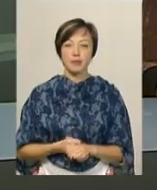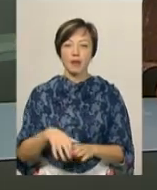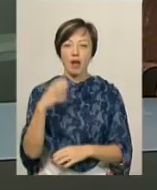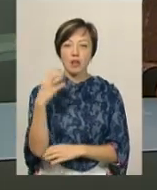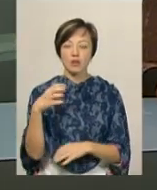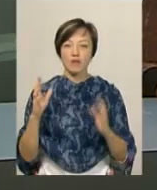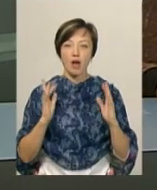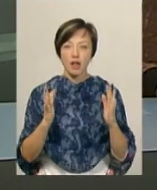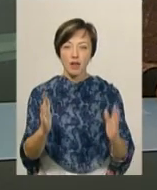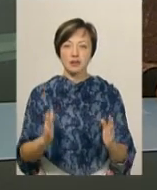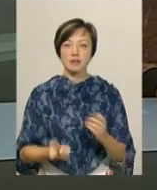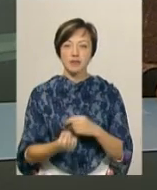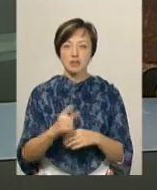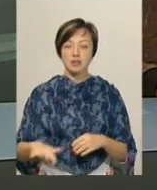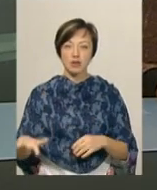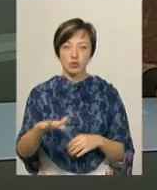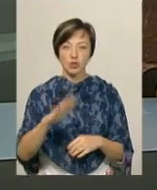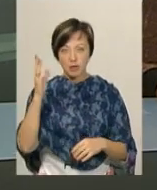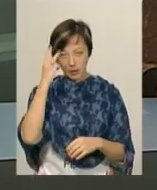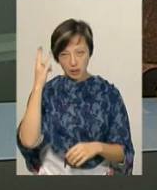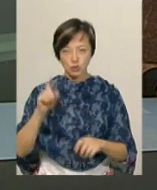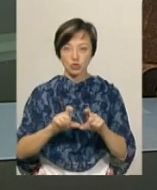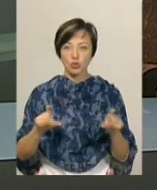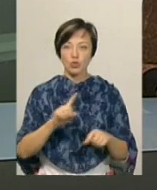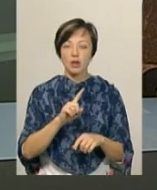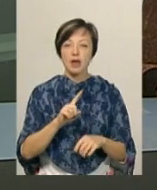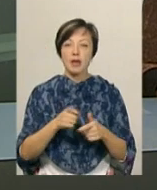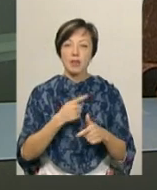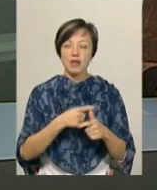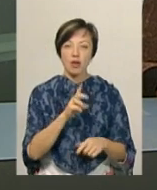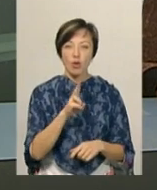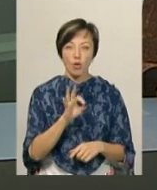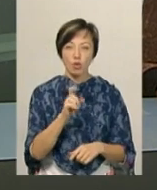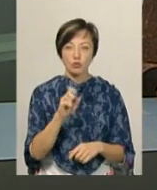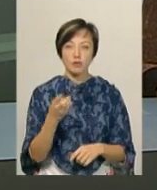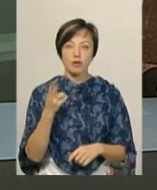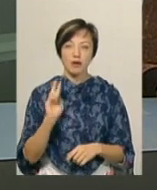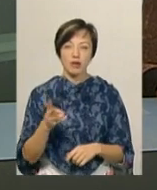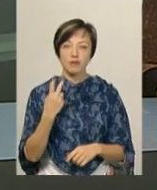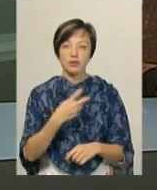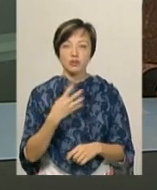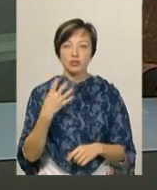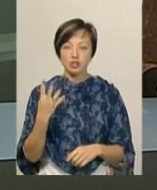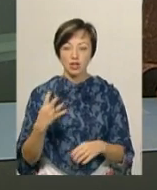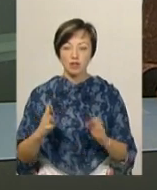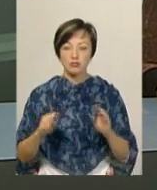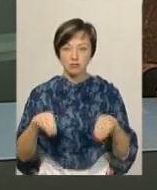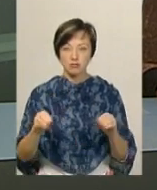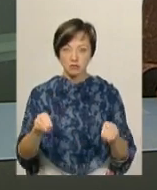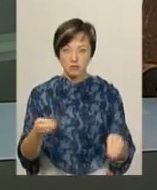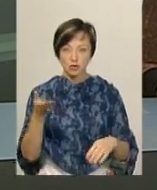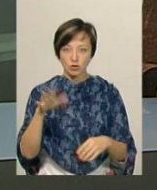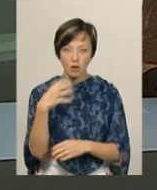Калинова алея з'явилася на території Хмельницького колегіуму імені Володимира Козубняка. 24 кущі калини там сьогодні висадили